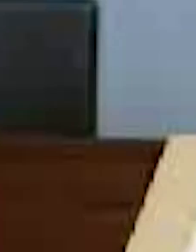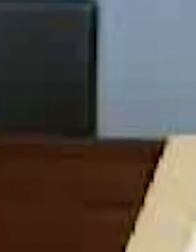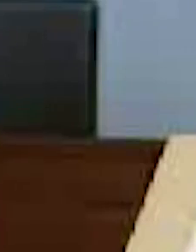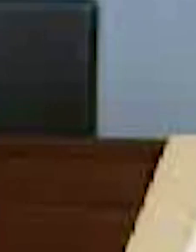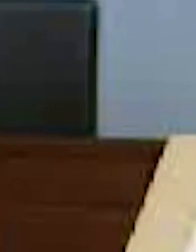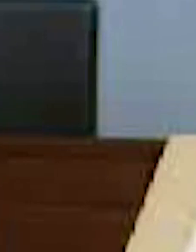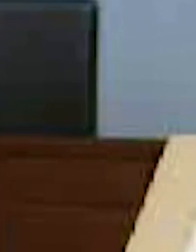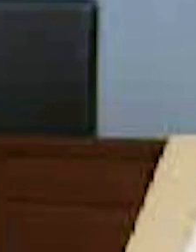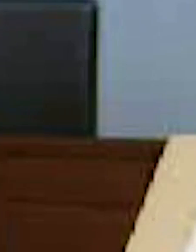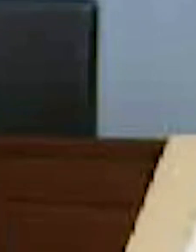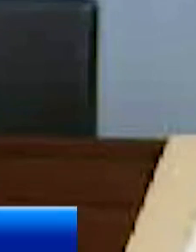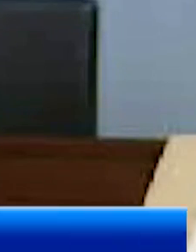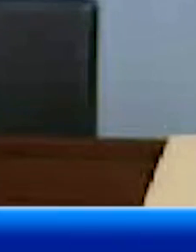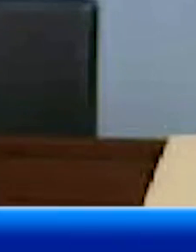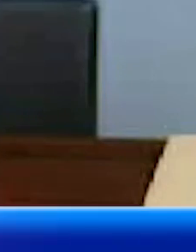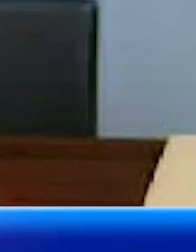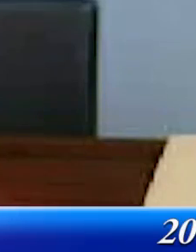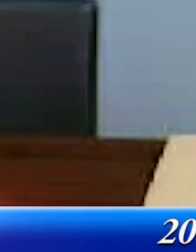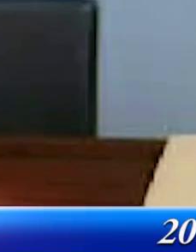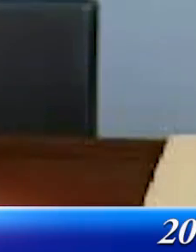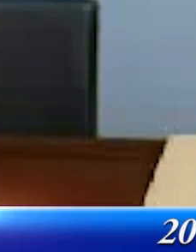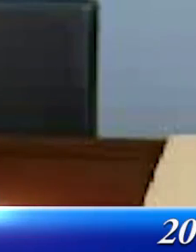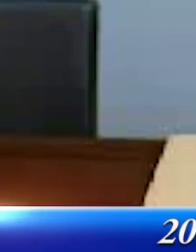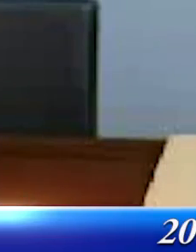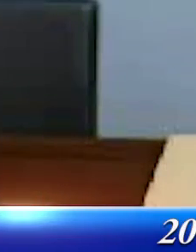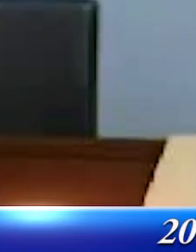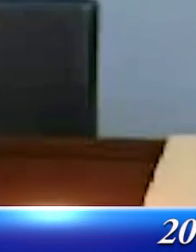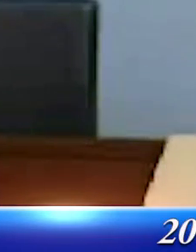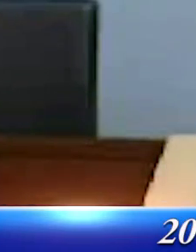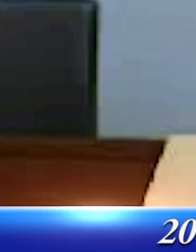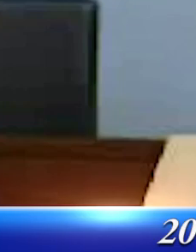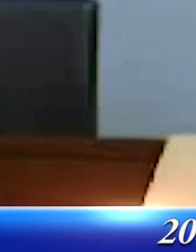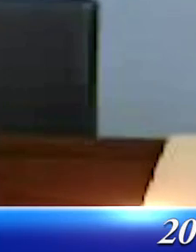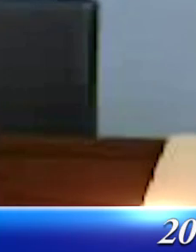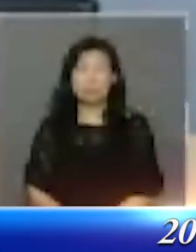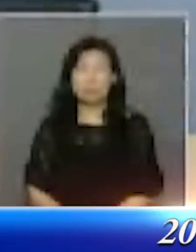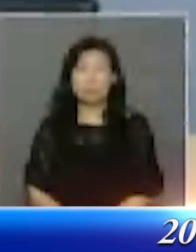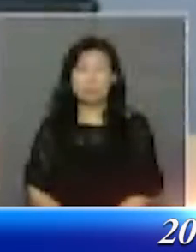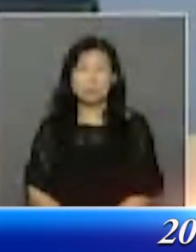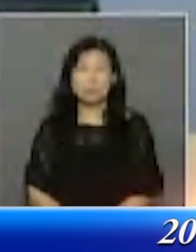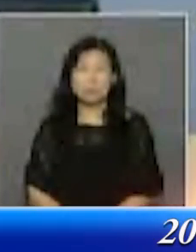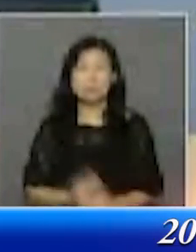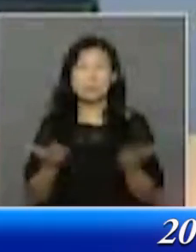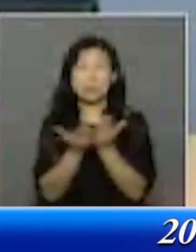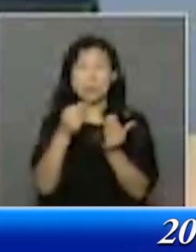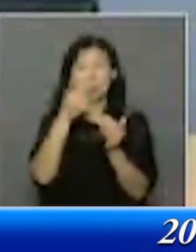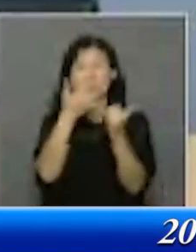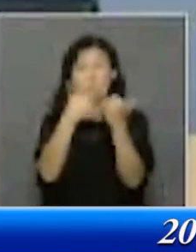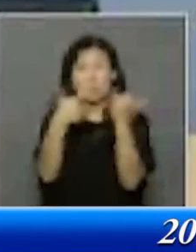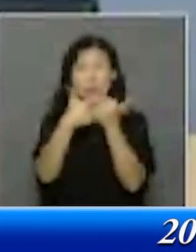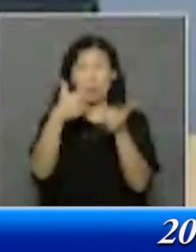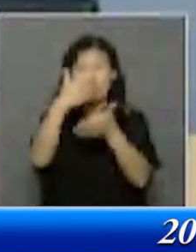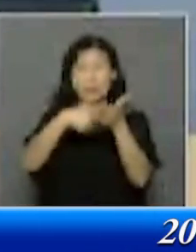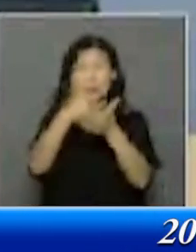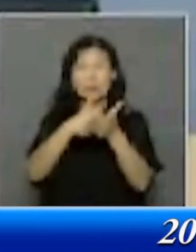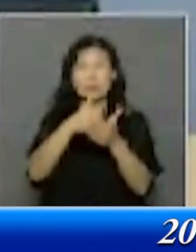我有嘢请教你，趁而家得闲，你叫我睇呢个六十八发言就要讲政策啊嘛，系咪？咁如果我要减啊吴局